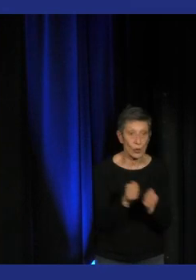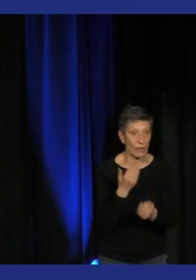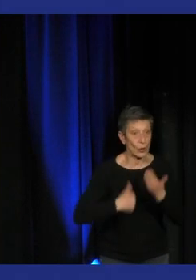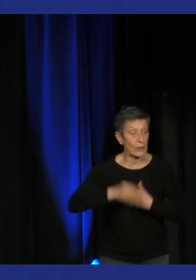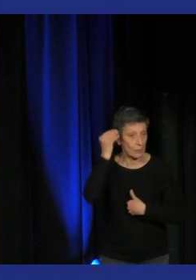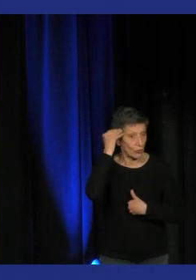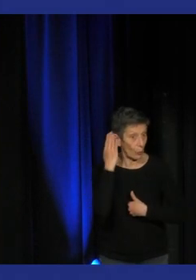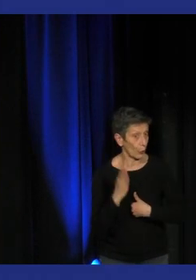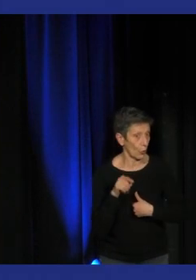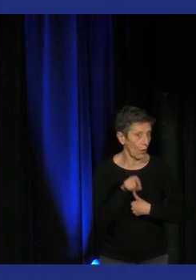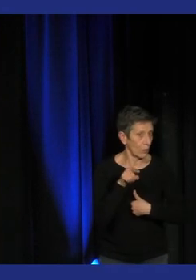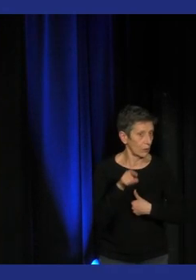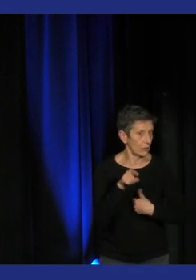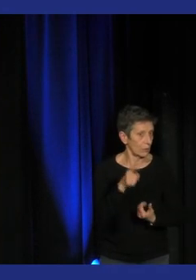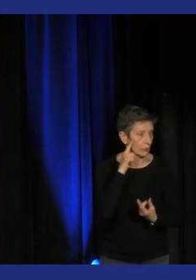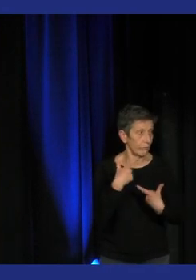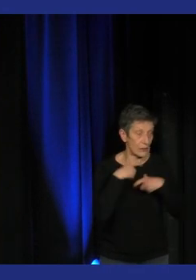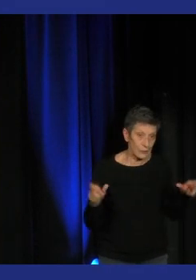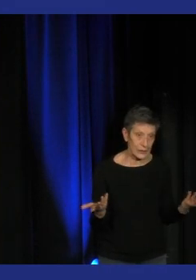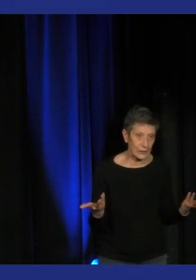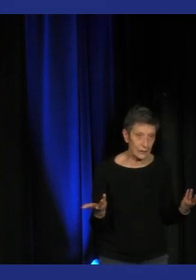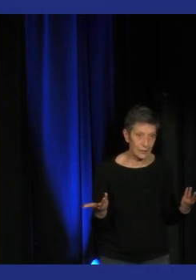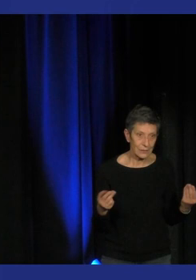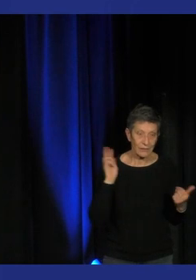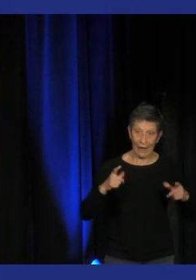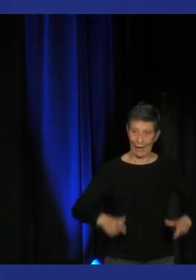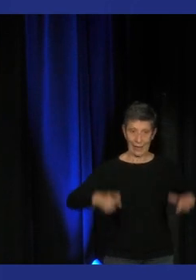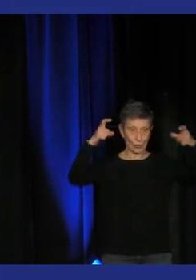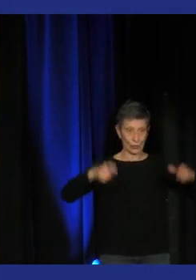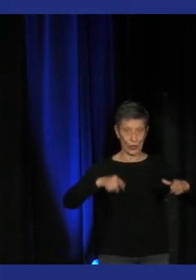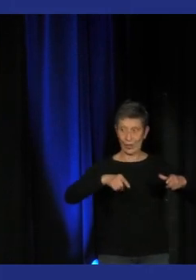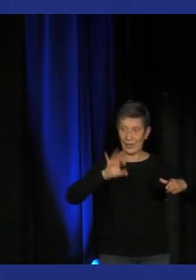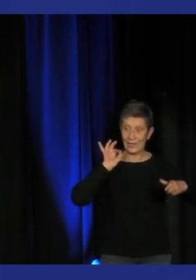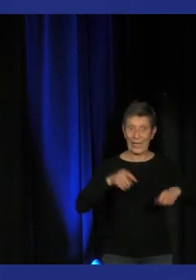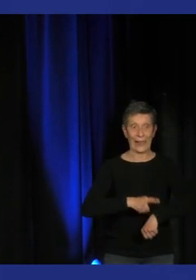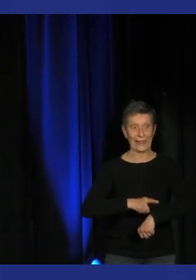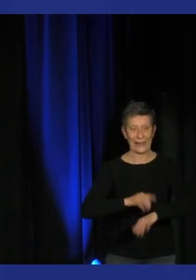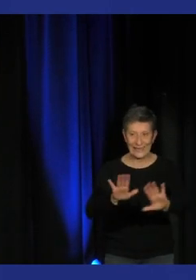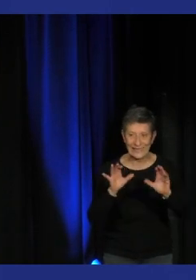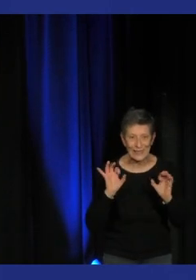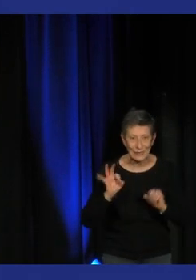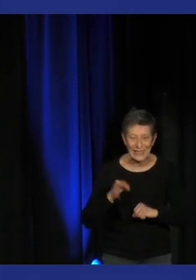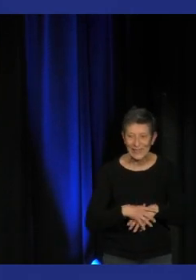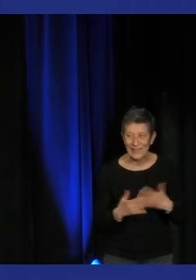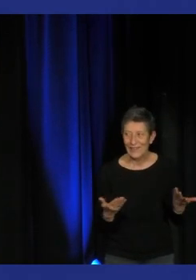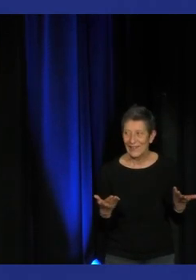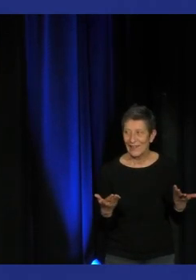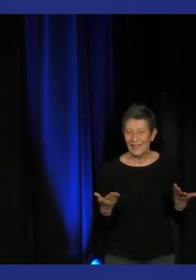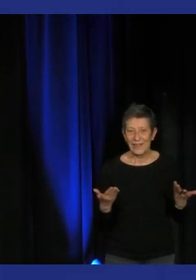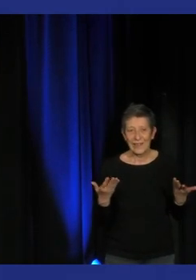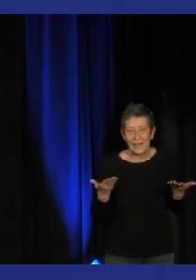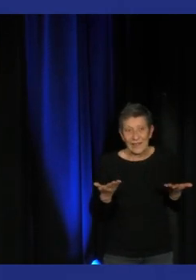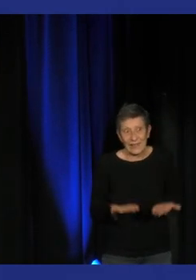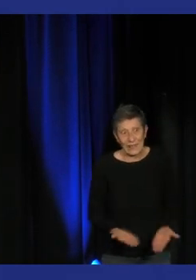psychique. Donc on va plus loin que la présence de l'ascenseur. Oui, gardienne du temps. Donc voilà, on commence